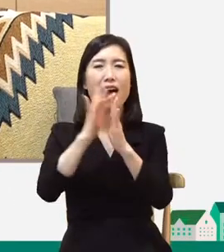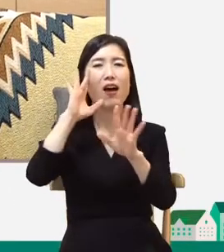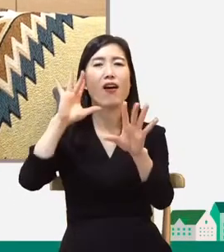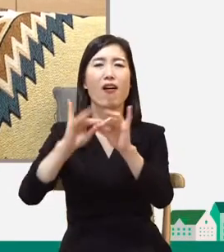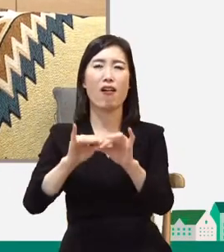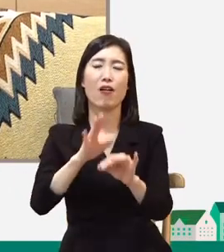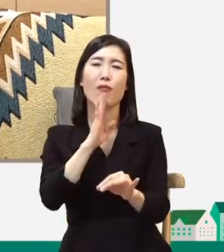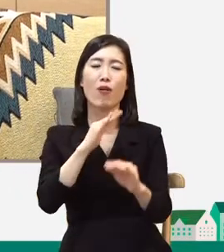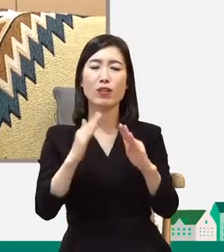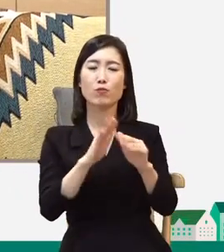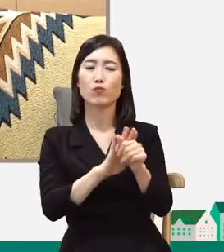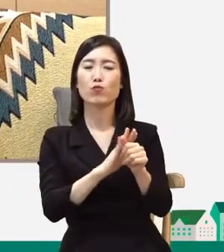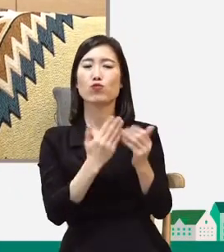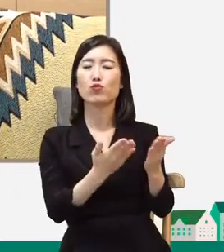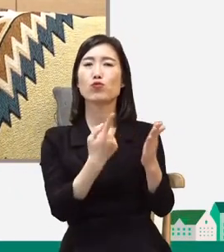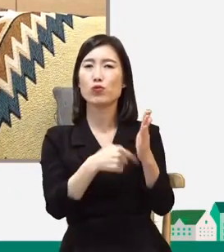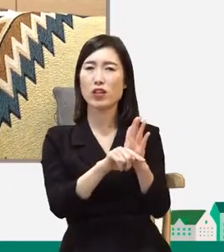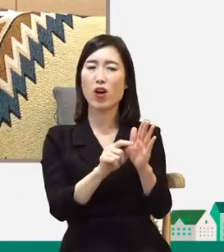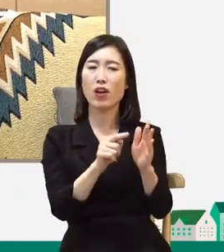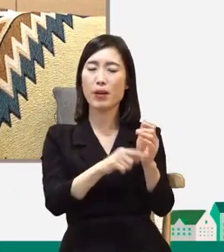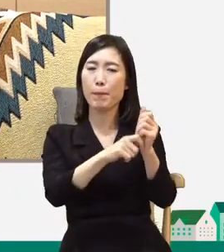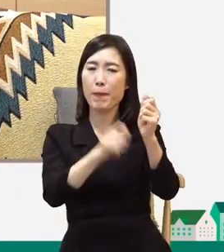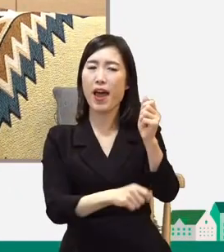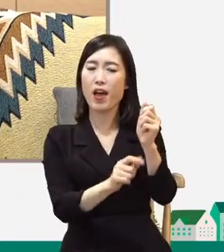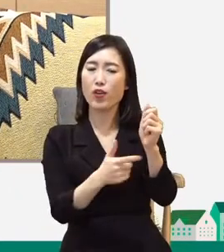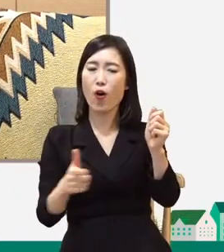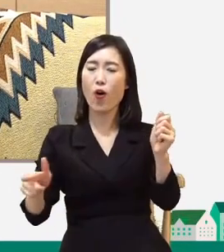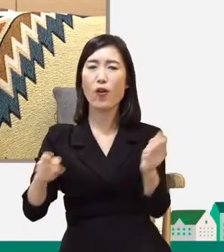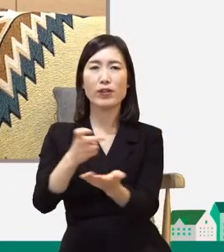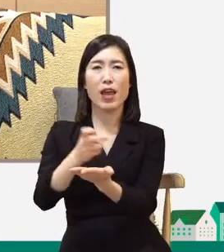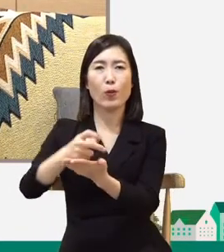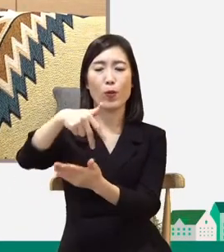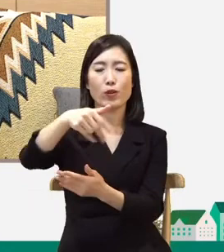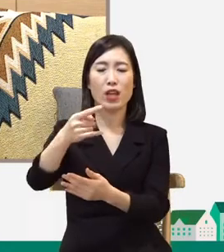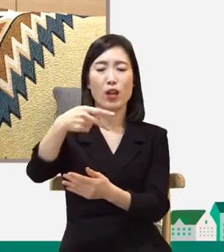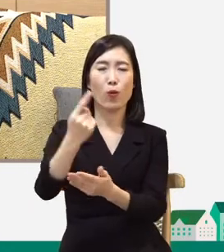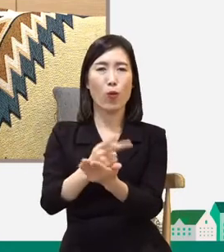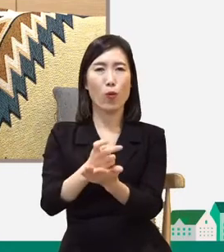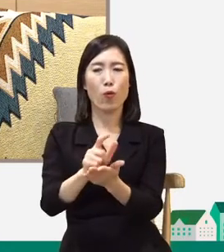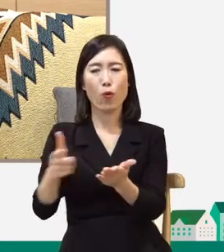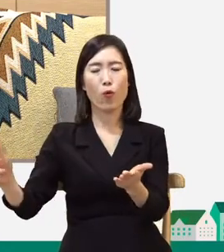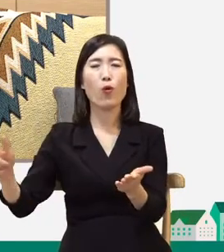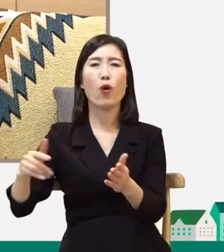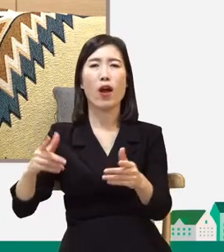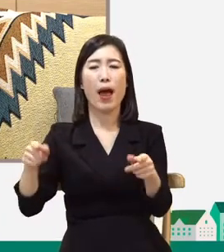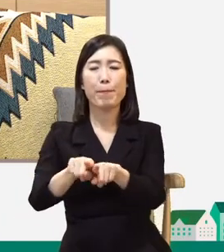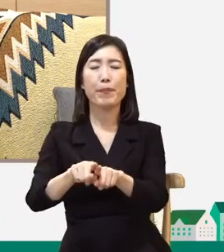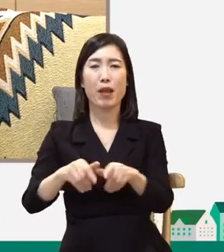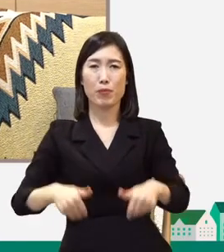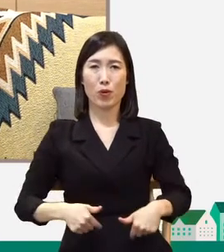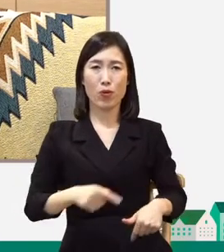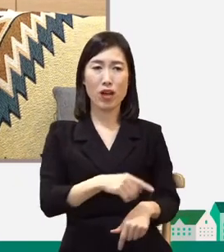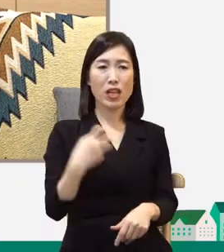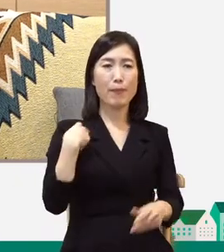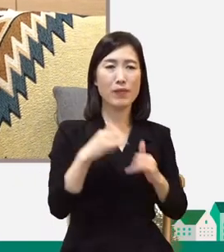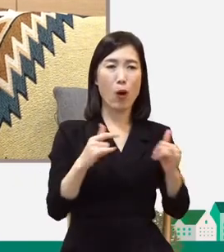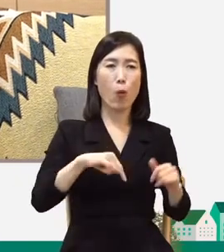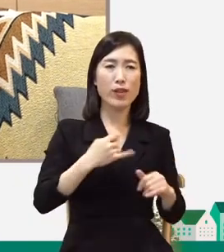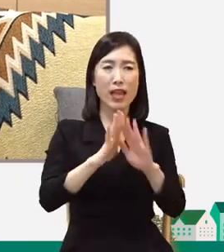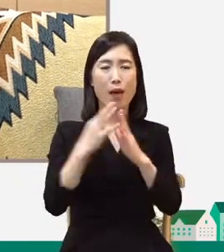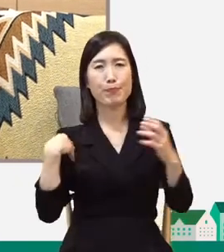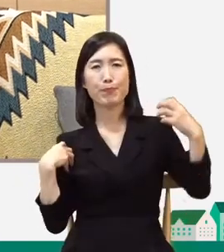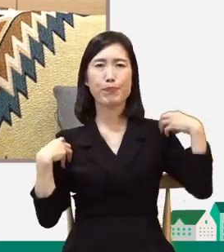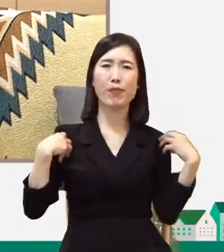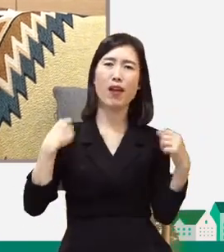사실 지원주택이 있으려면 여러 제도나 지원이 같이 가야지 지원주택 실무자 오롯이 담당해야 될 그리고 감당해야